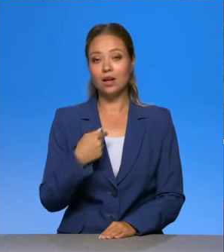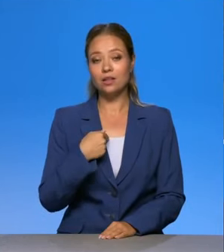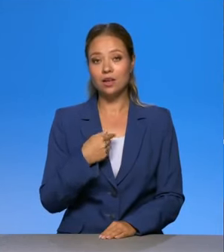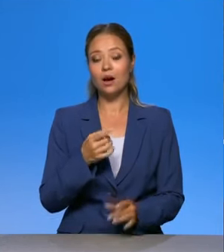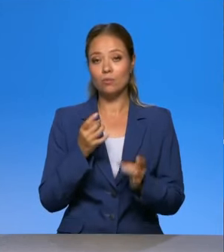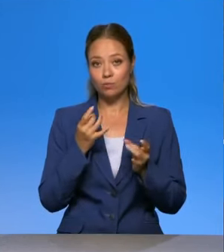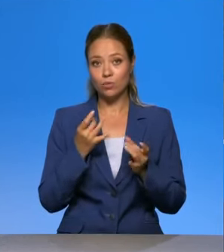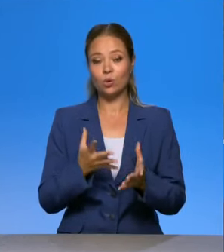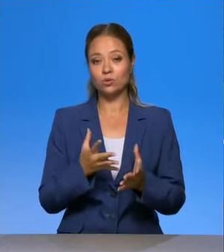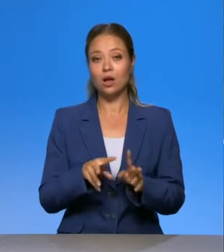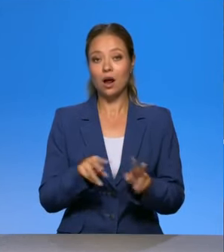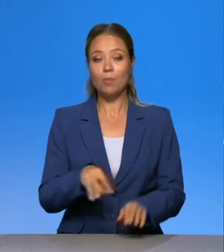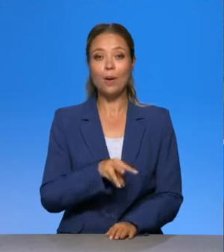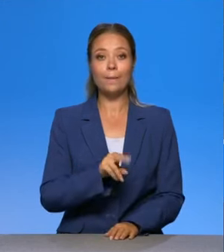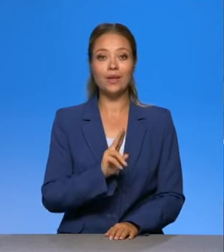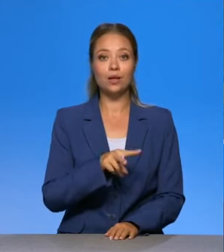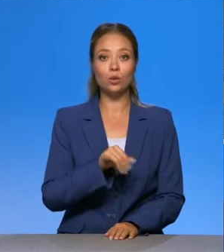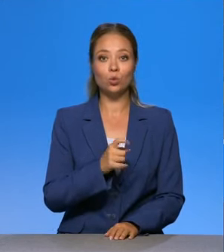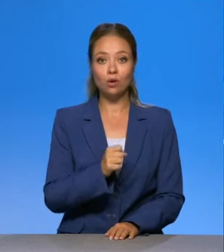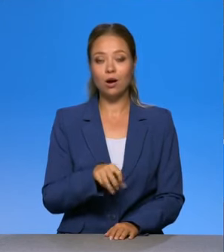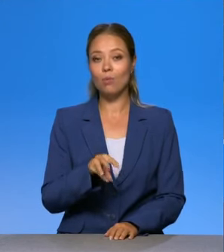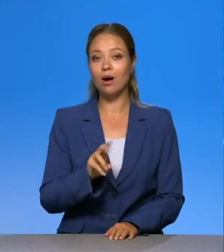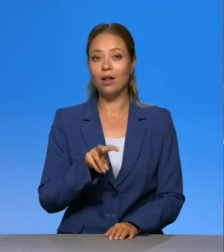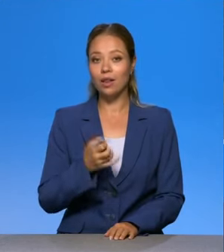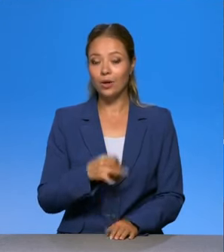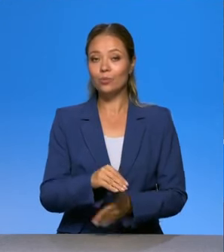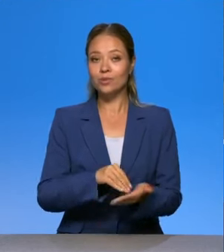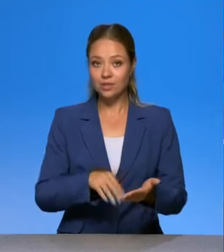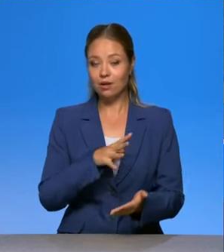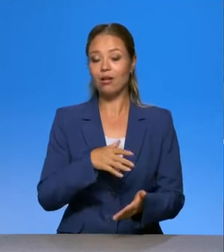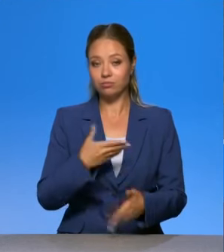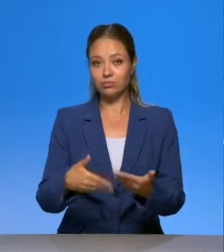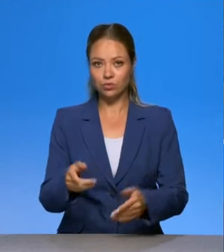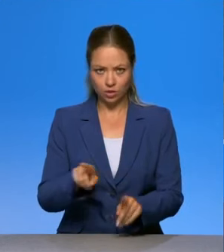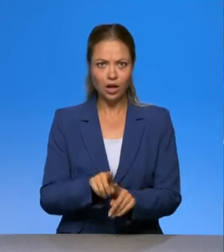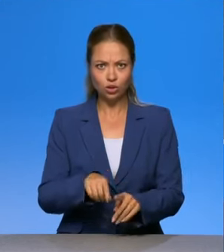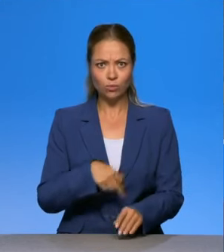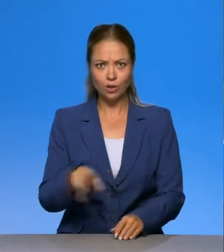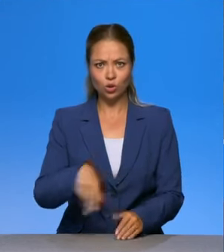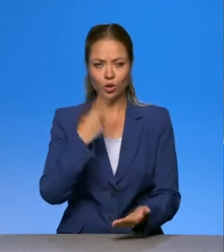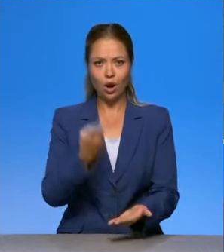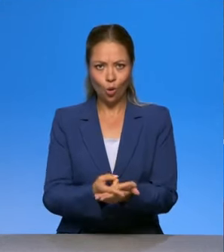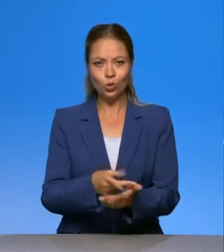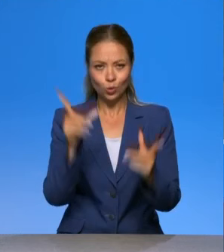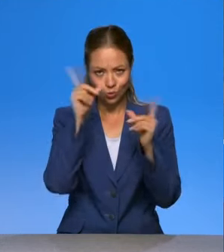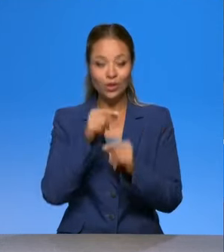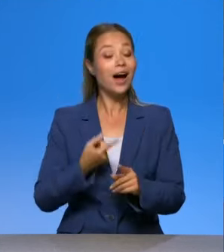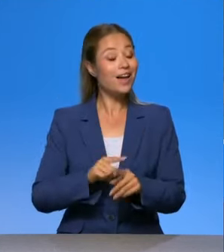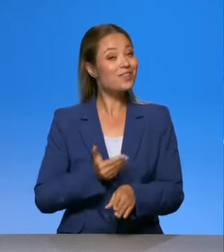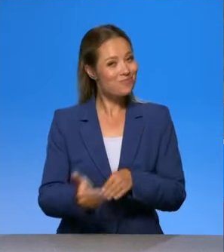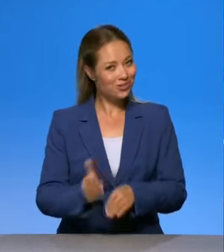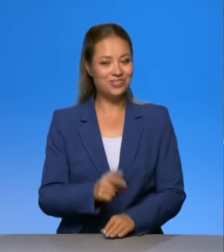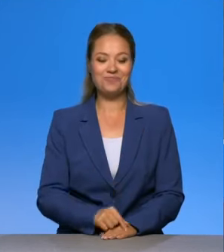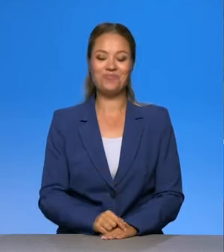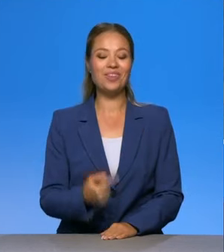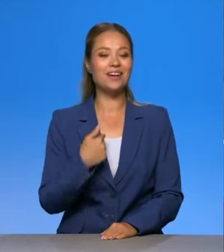как и Миклуха Маклай описывал. И все пошло. Все очень хорошо. То есть, пошел так же, лег на циновку и уснул? Это потом. Кстати, я могу вам сказать, что